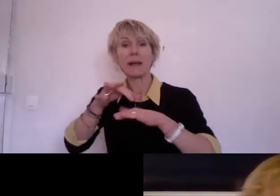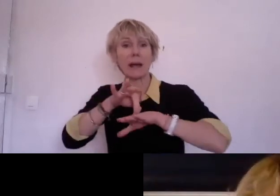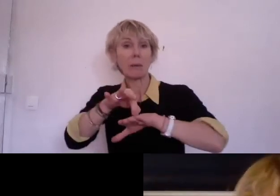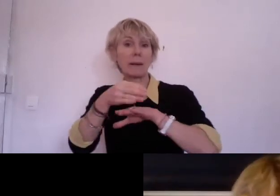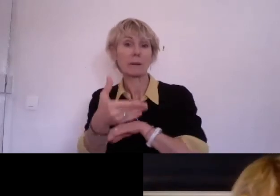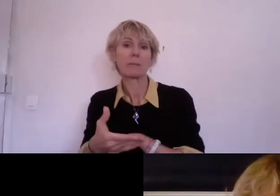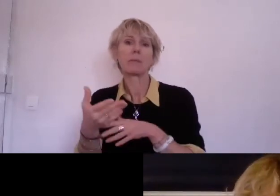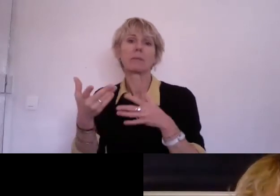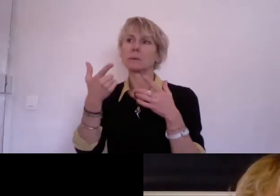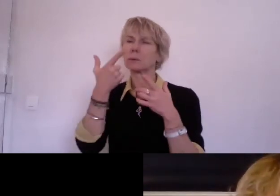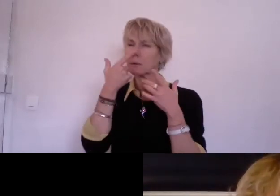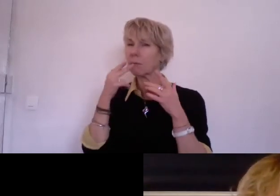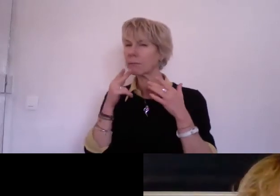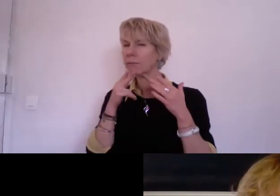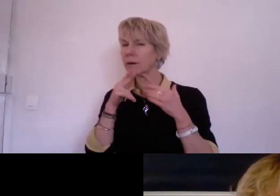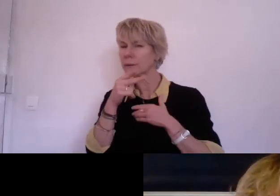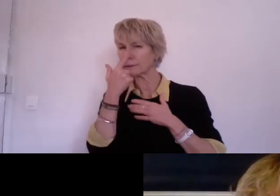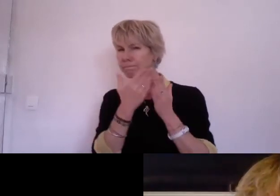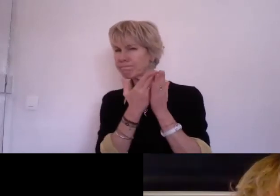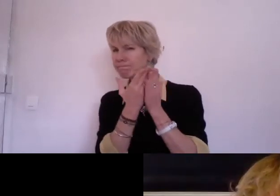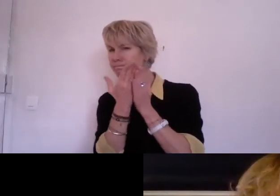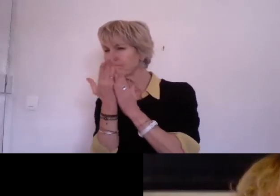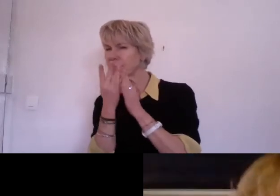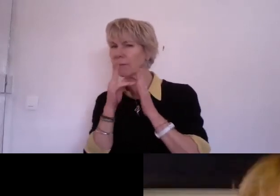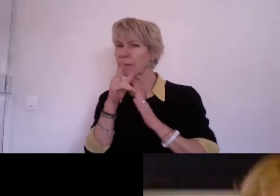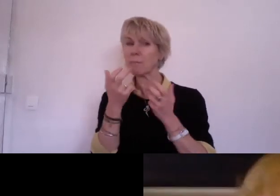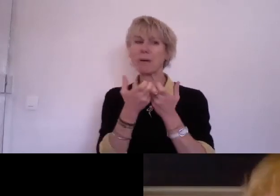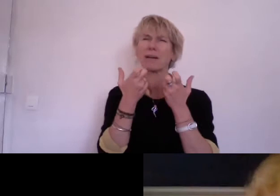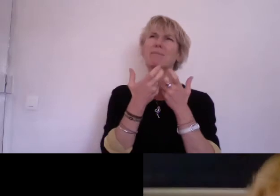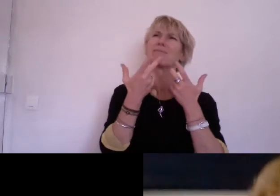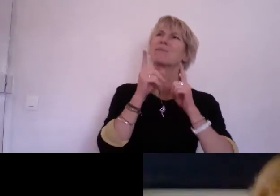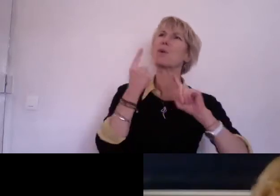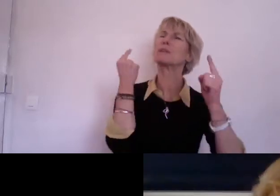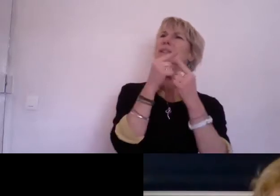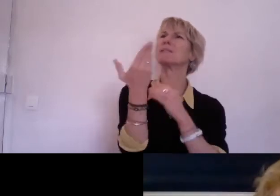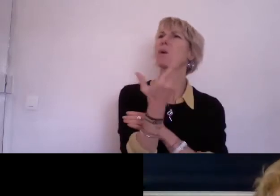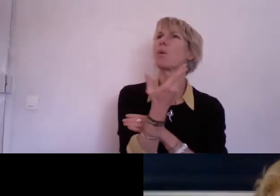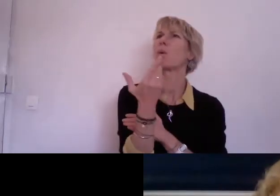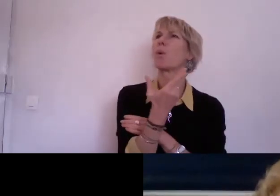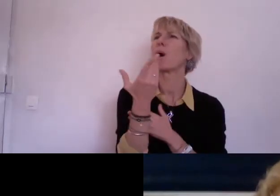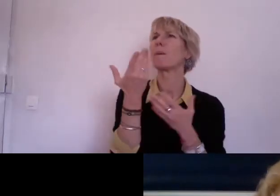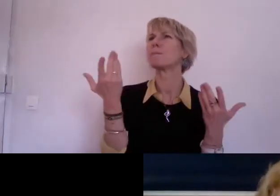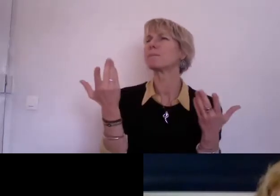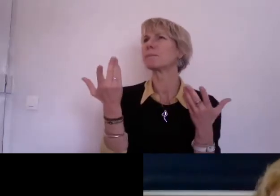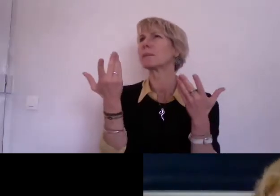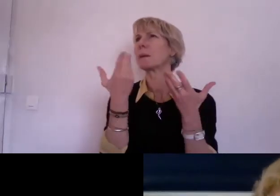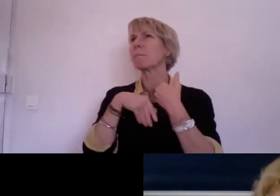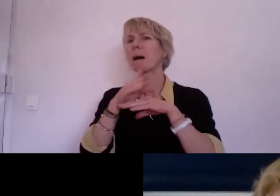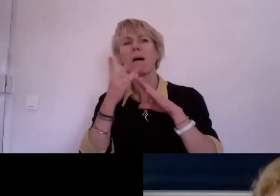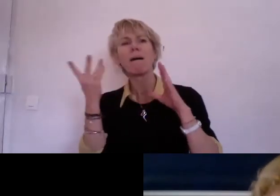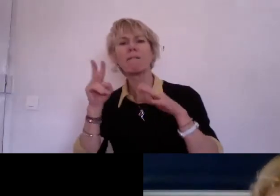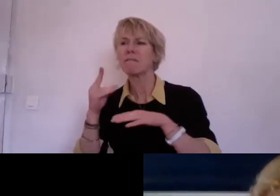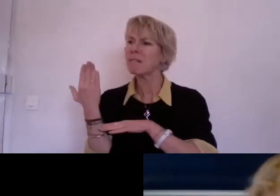Le virage est important parce que il ne met plus la quantité. Les évaluations ne vont pas uniquement se faire